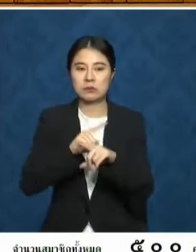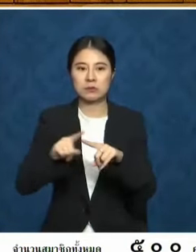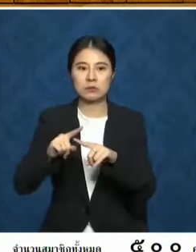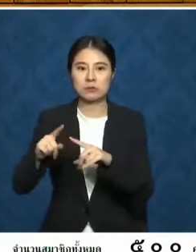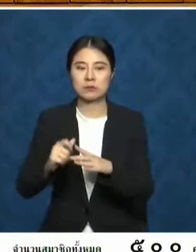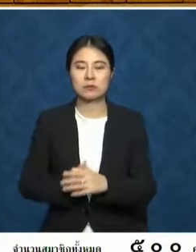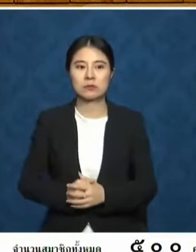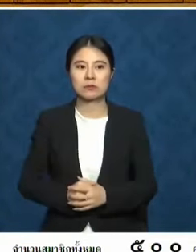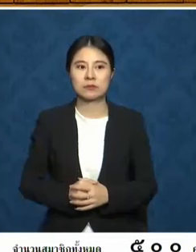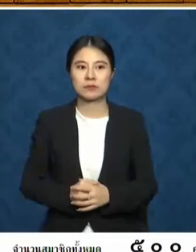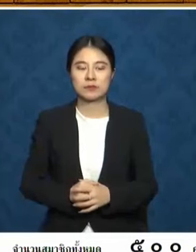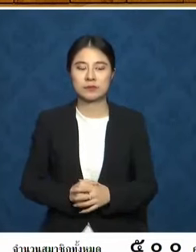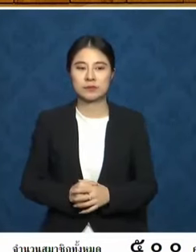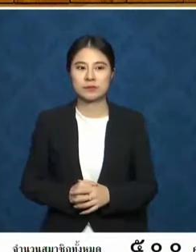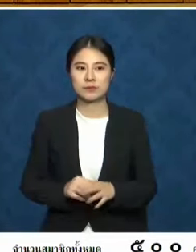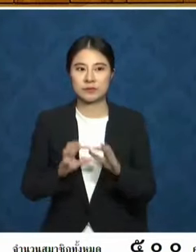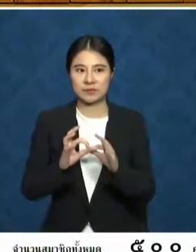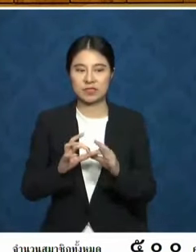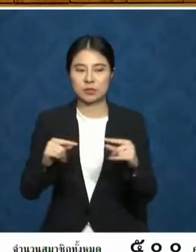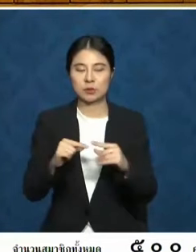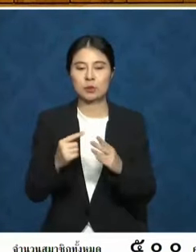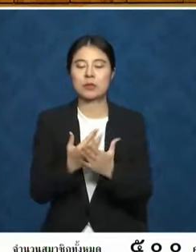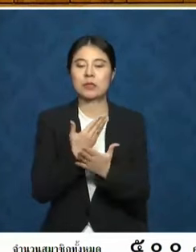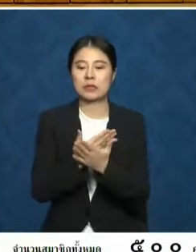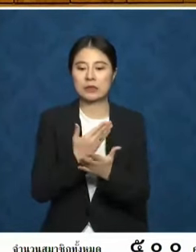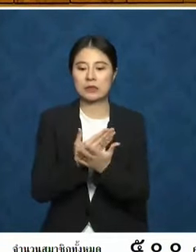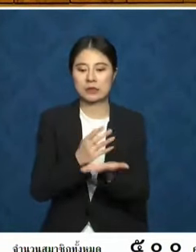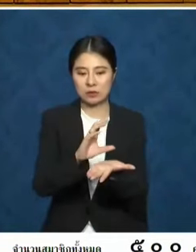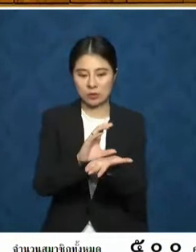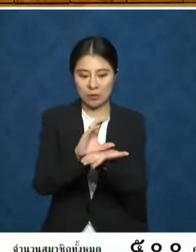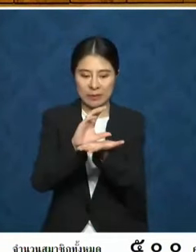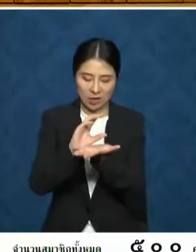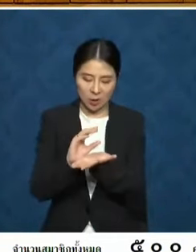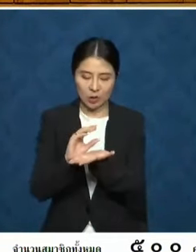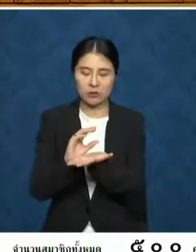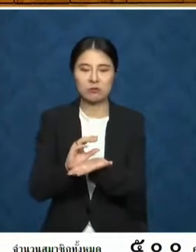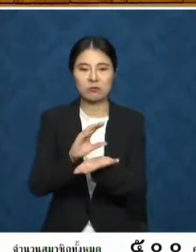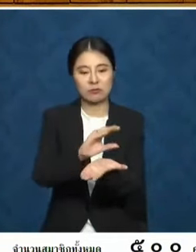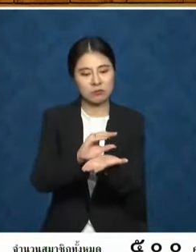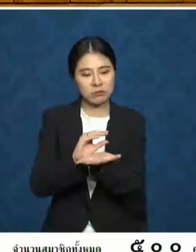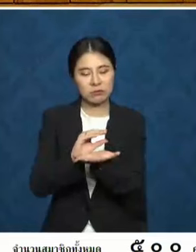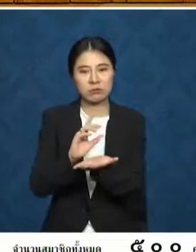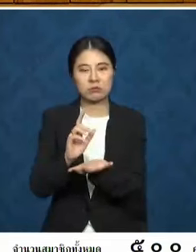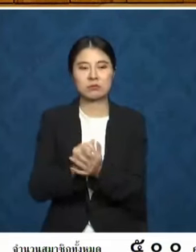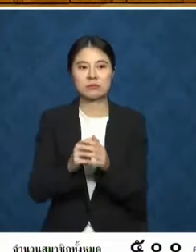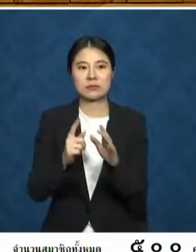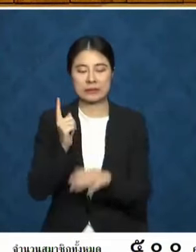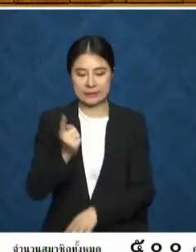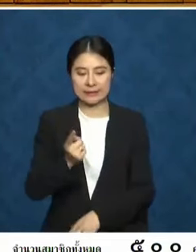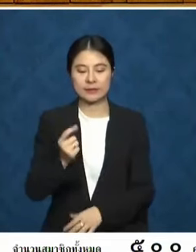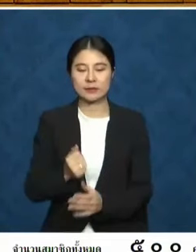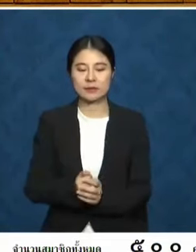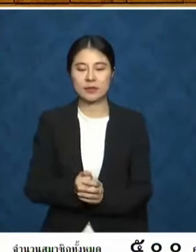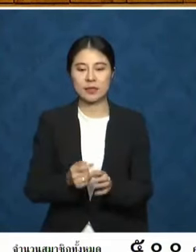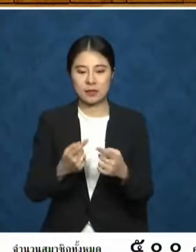ุปมาให้เรื่องของ Pain Point ของการลดลงของงบประมาณเป็เรื่องจริงแต่ผมให้ควเป็ทำกับทั้ง